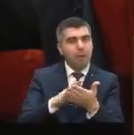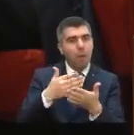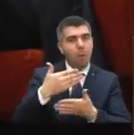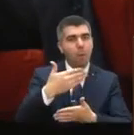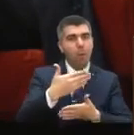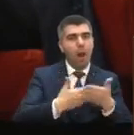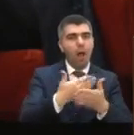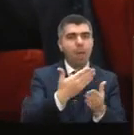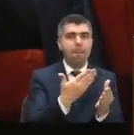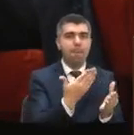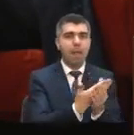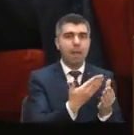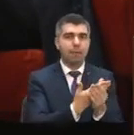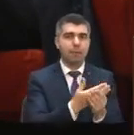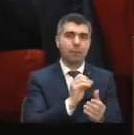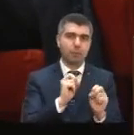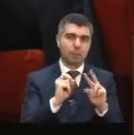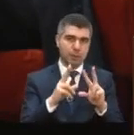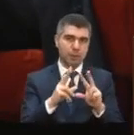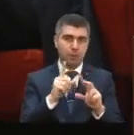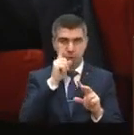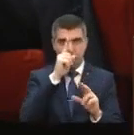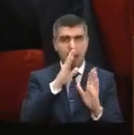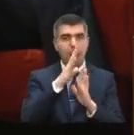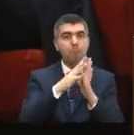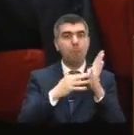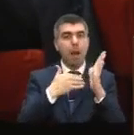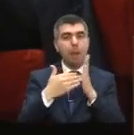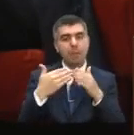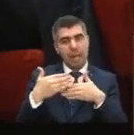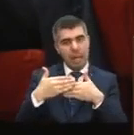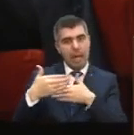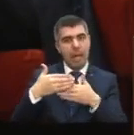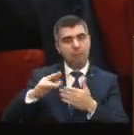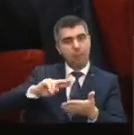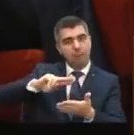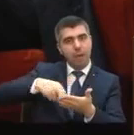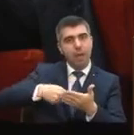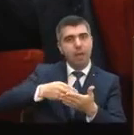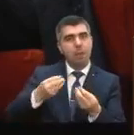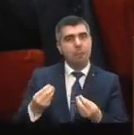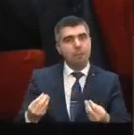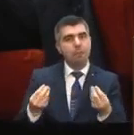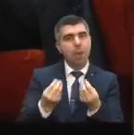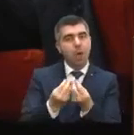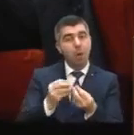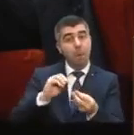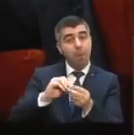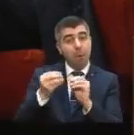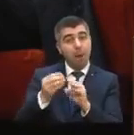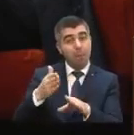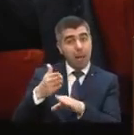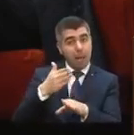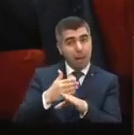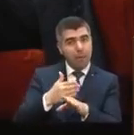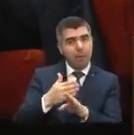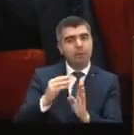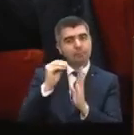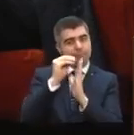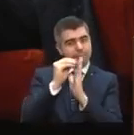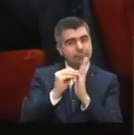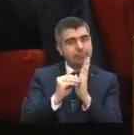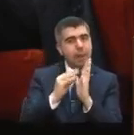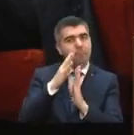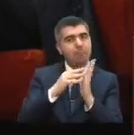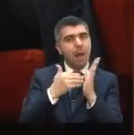عقد البرنامج، على اساس اننا ندوزوا للتوقيع معهم، وجميع الاشكالات اللي كانت مطروحه قبل راها مدونه في عقد البرنامج اللي غادي يكون ان شاء